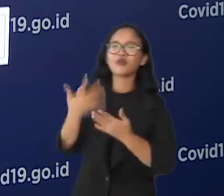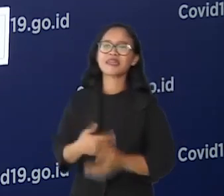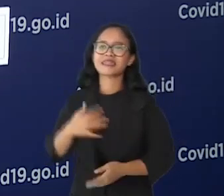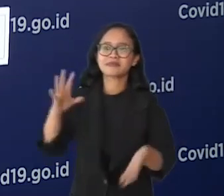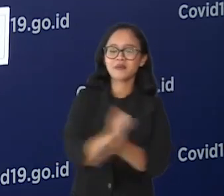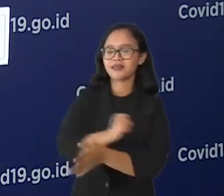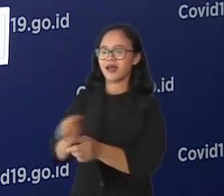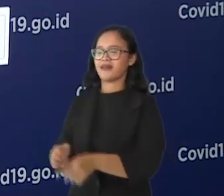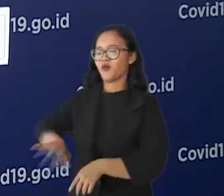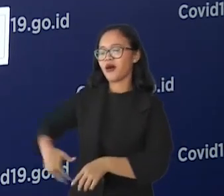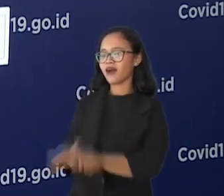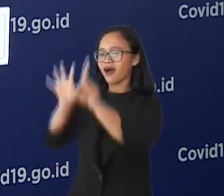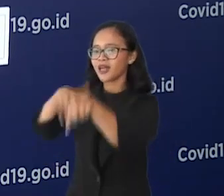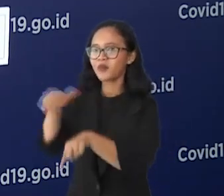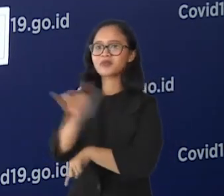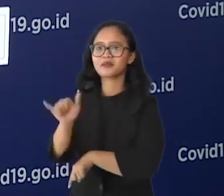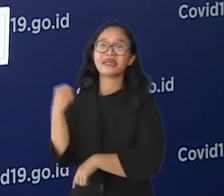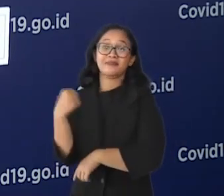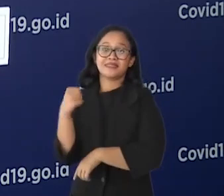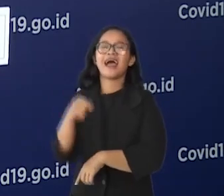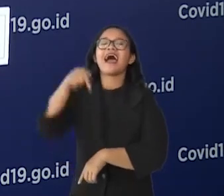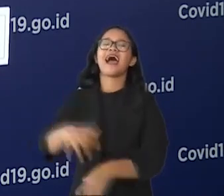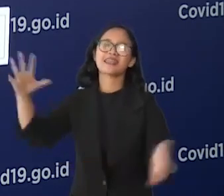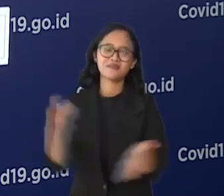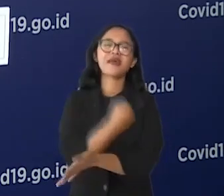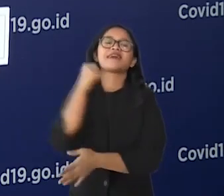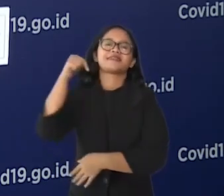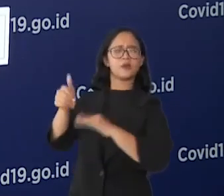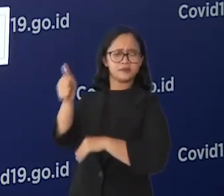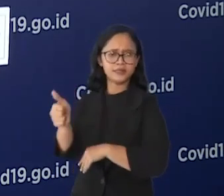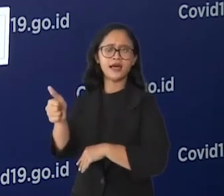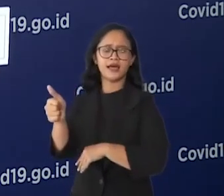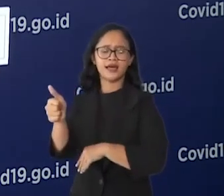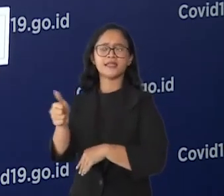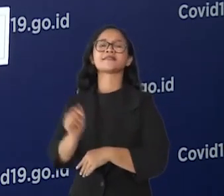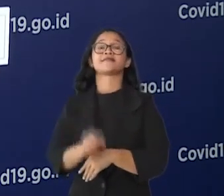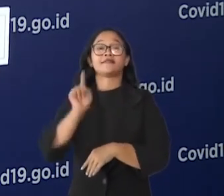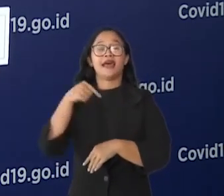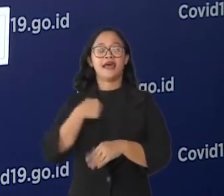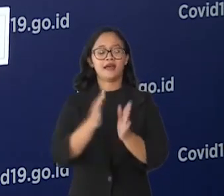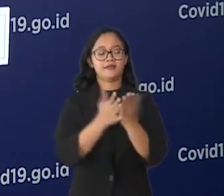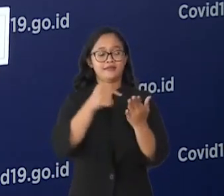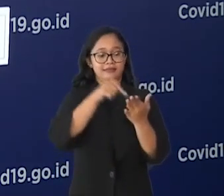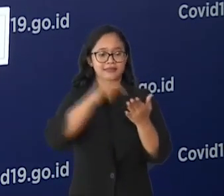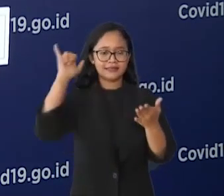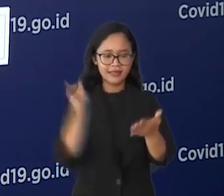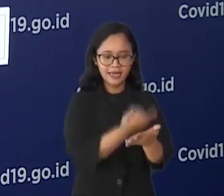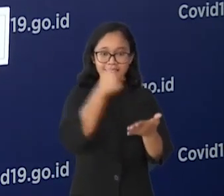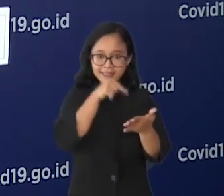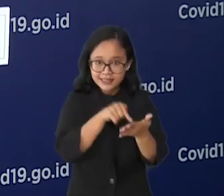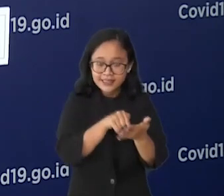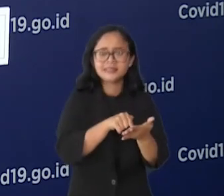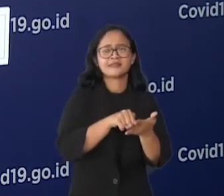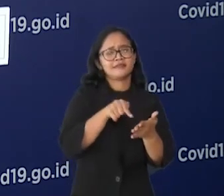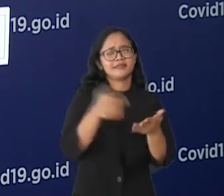lail, sholat-sholat sunnah kita laksanakan di dalam rumah. COVID-19 melahirkan hikmah bagi kita